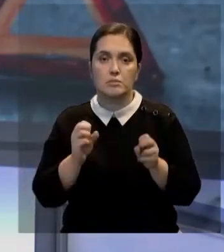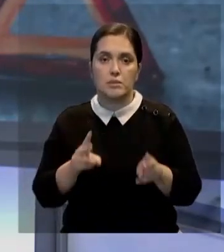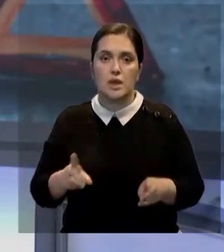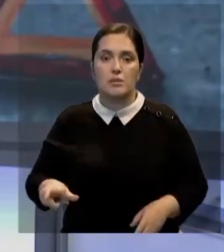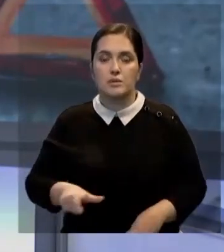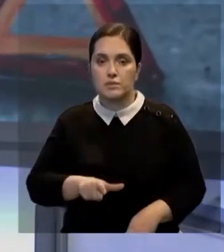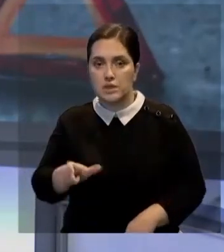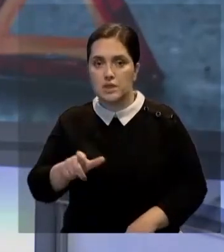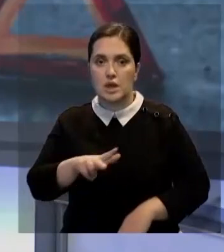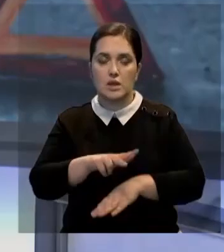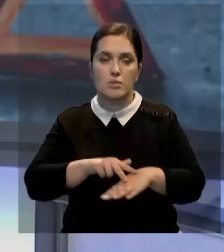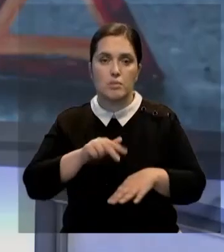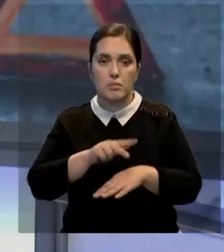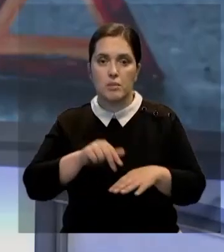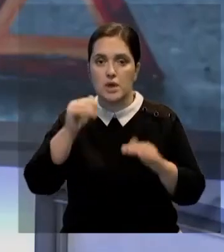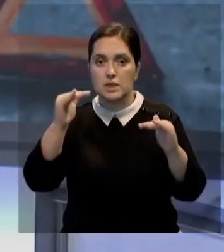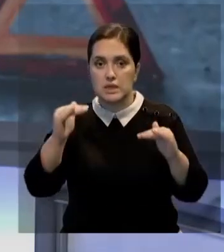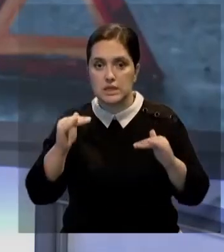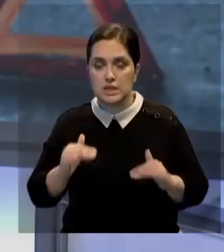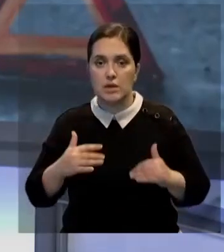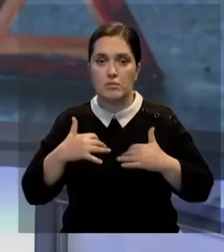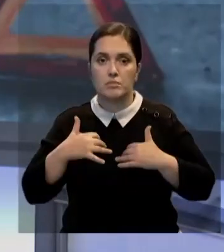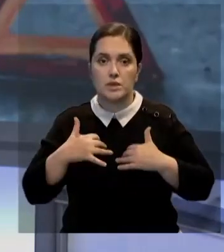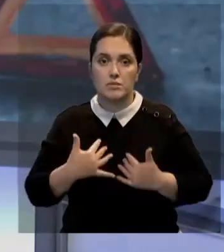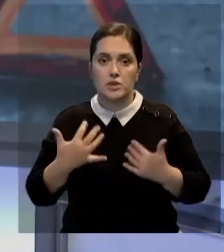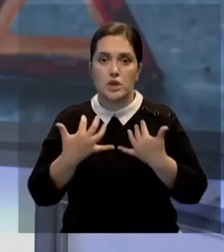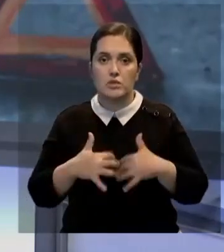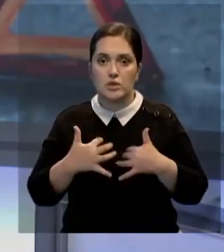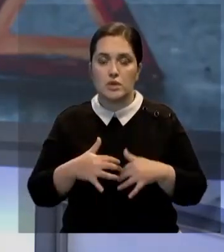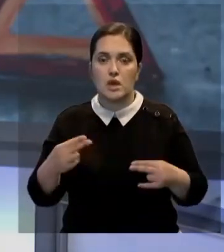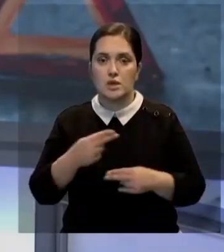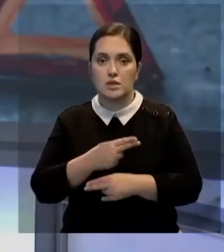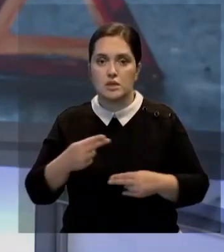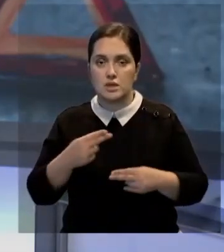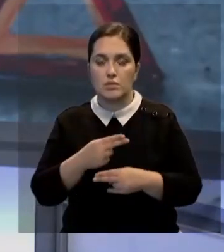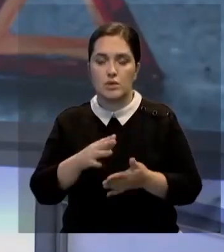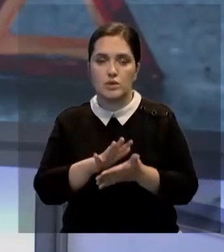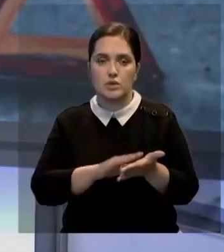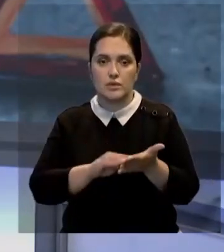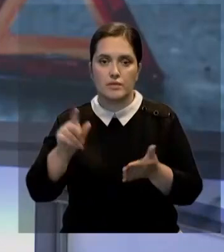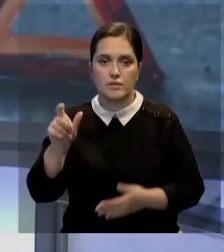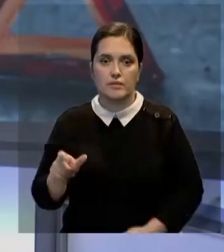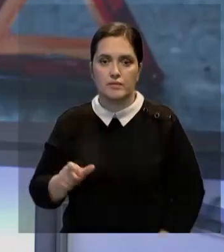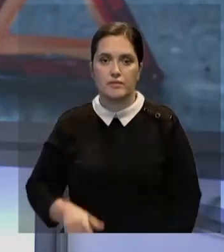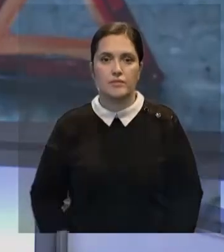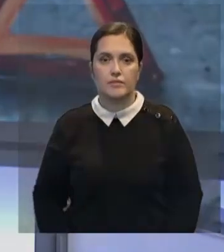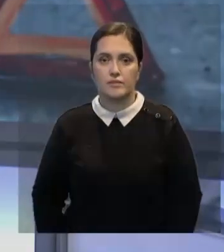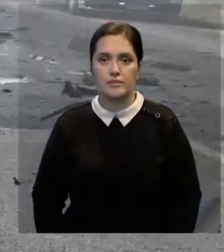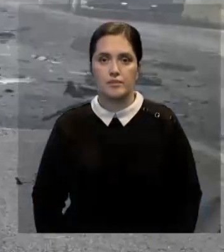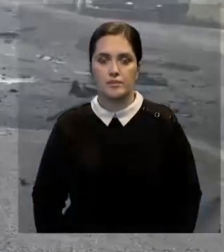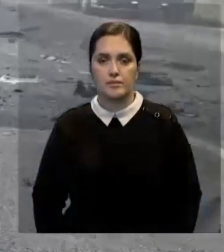стартовала акция «Безопасная дорога». Полицейские пытаются снизить печальную статистику. Тему продолжит Кристина